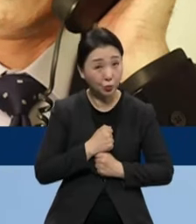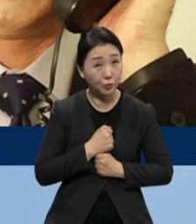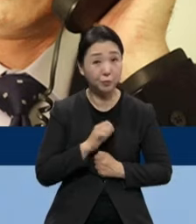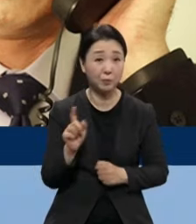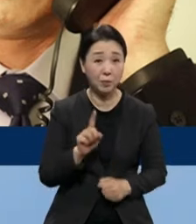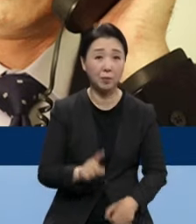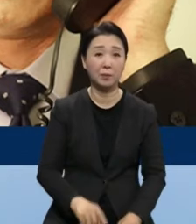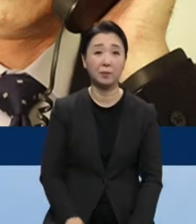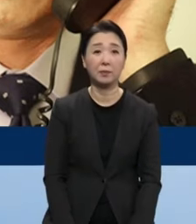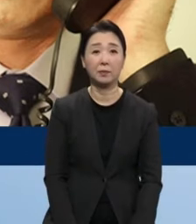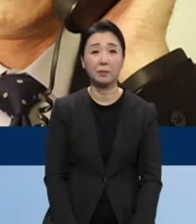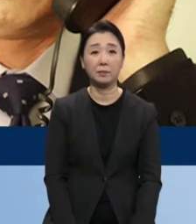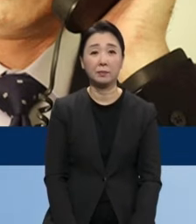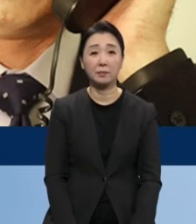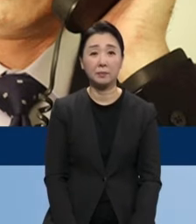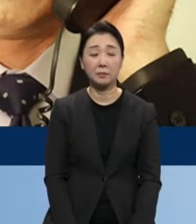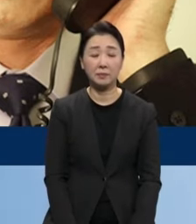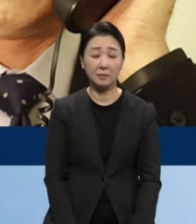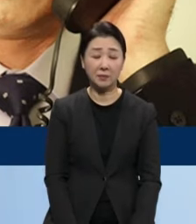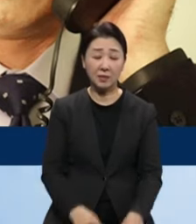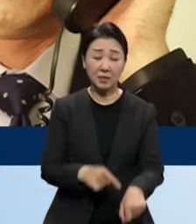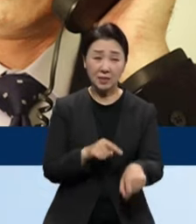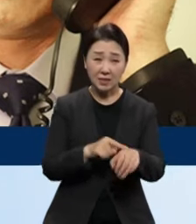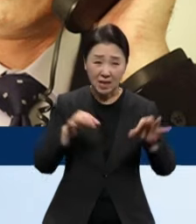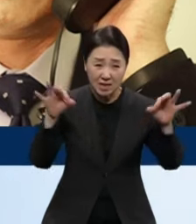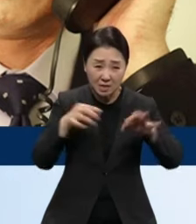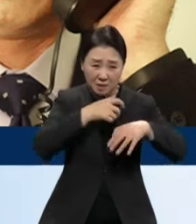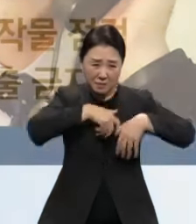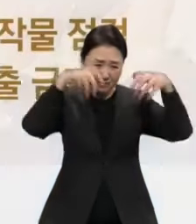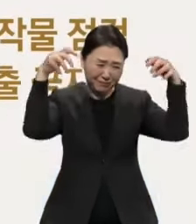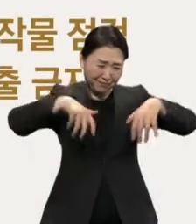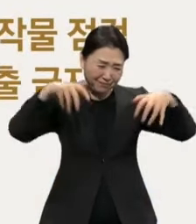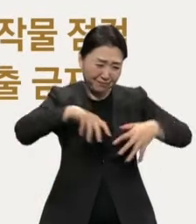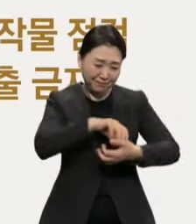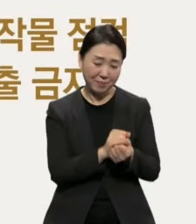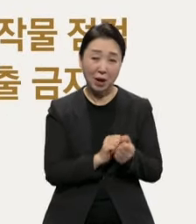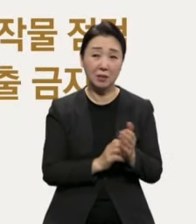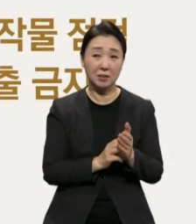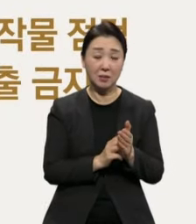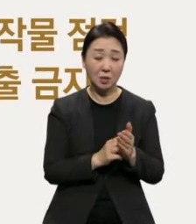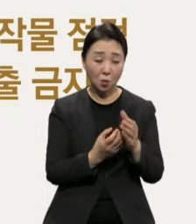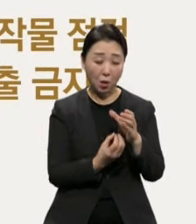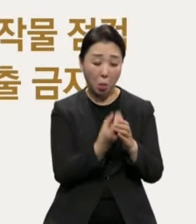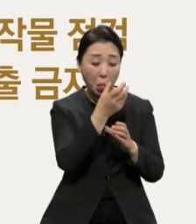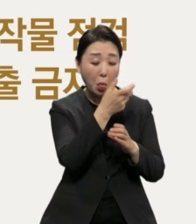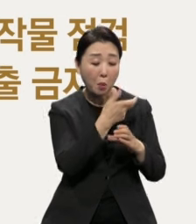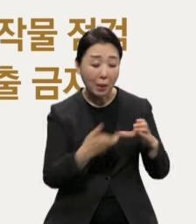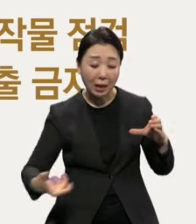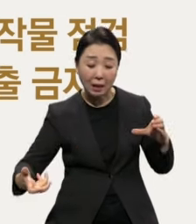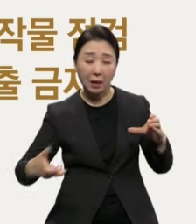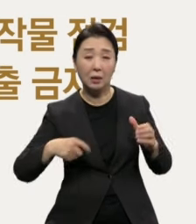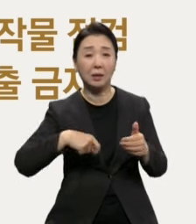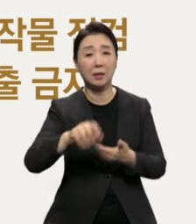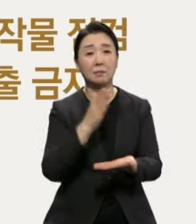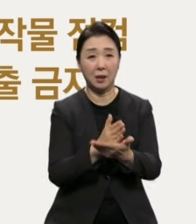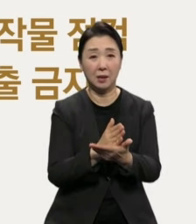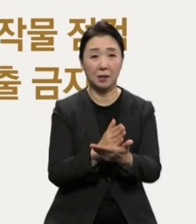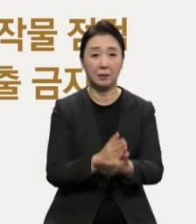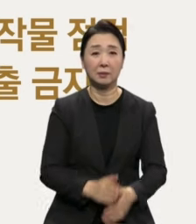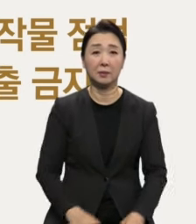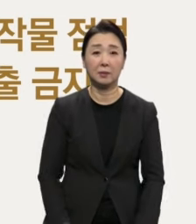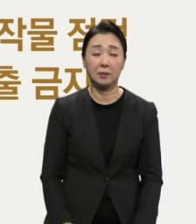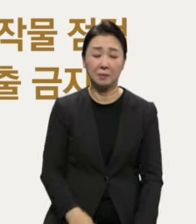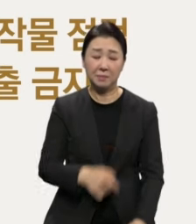전해 주시죠네 짧은 시간 동안 강한 비가 쏟아지는만큼 맨 홀이나 하천 주변에 가지 않는게 안전합니다